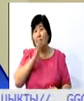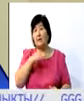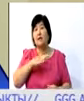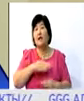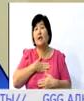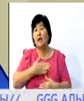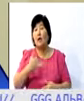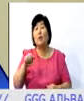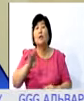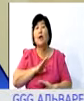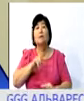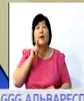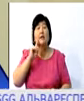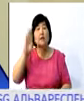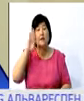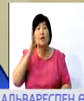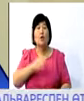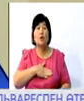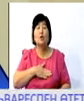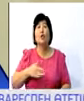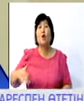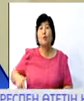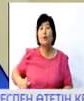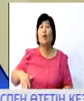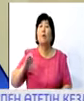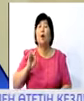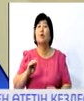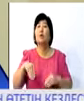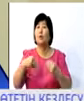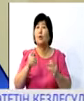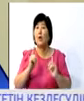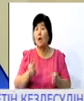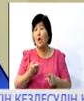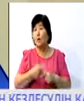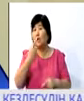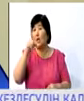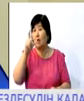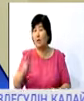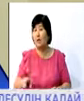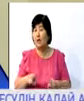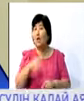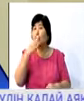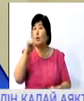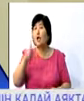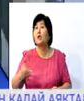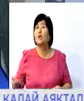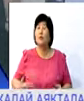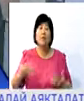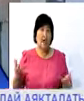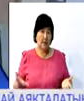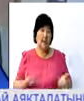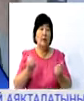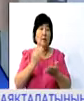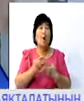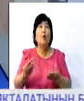қайтыс болған. Жас жігіттің жүрегін ғана емес, бүйрегінде бауырында беруге келісті. Осылайша бір адам кем дегенде 4 адамның өмірін сақтап қалды.